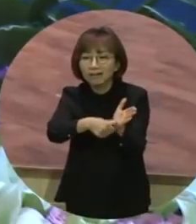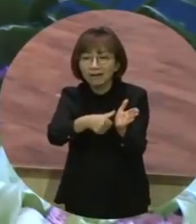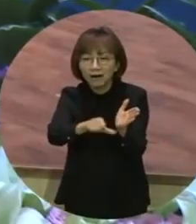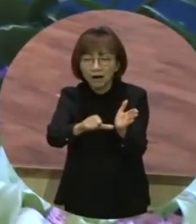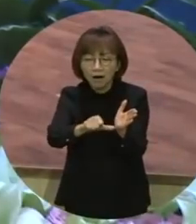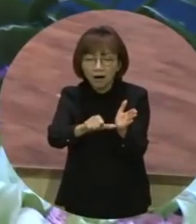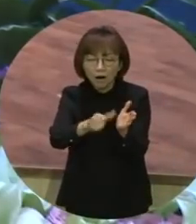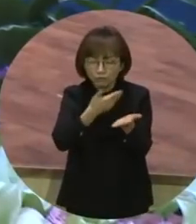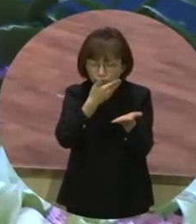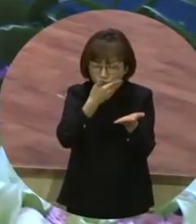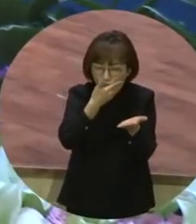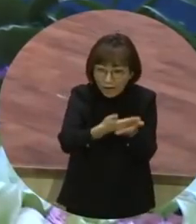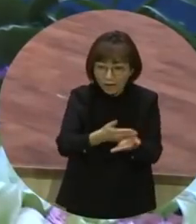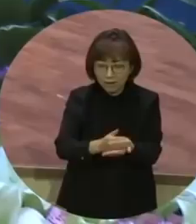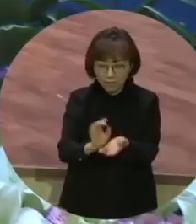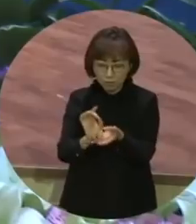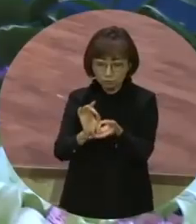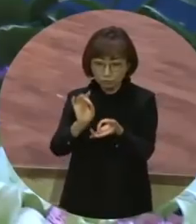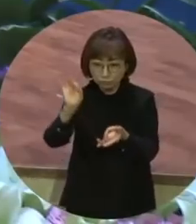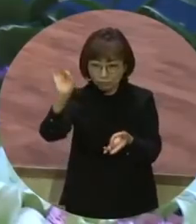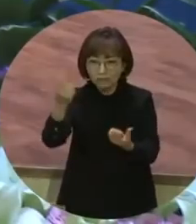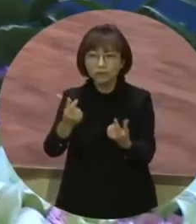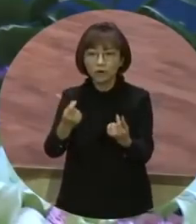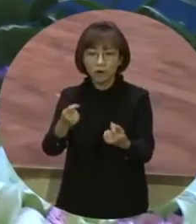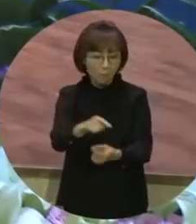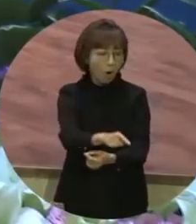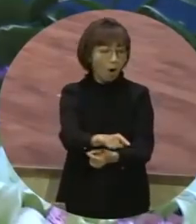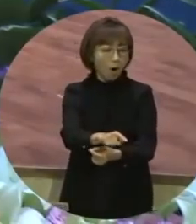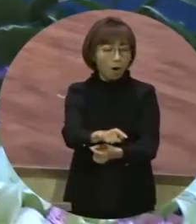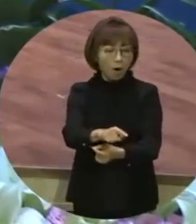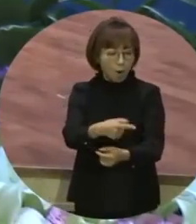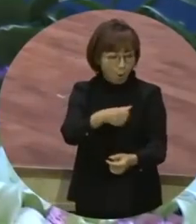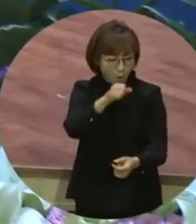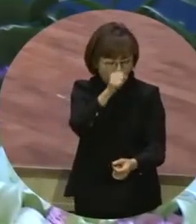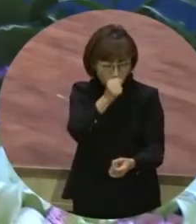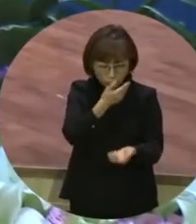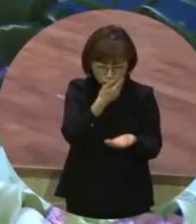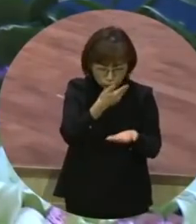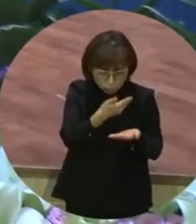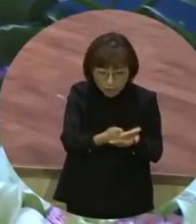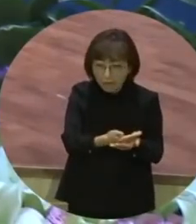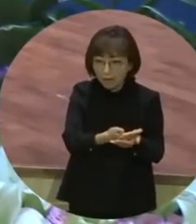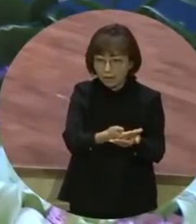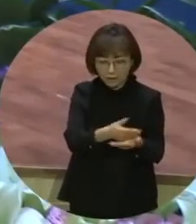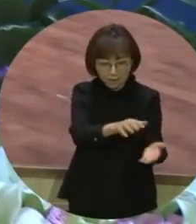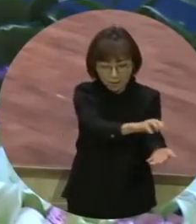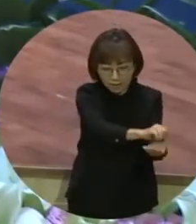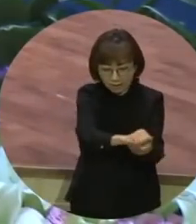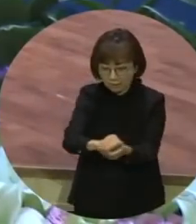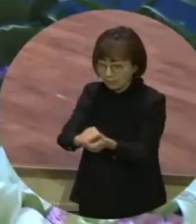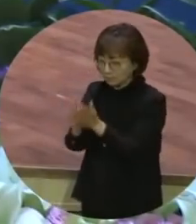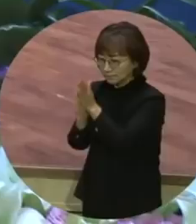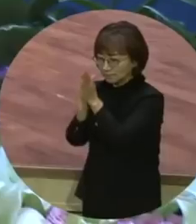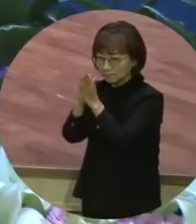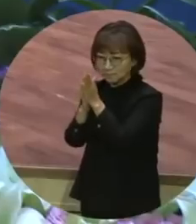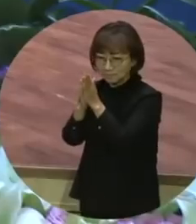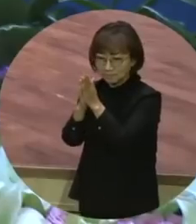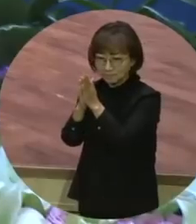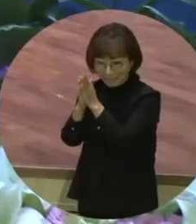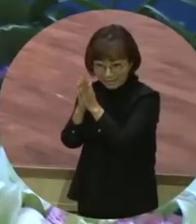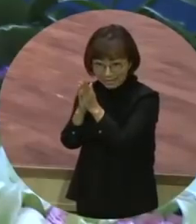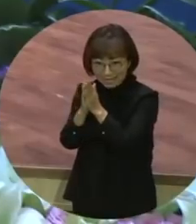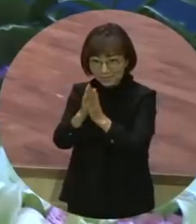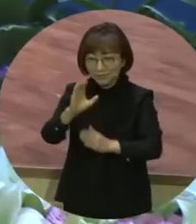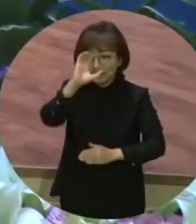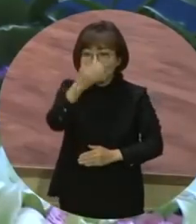유물들을 우상화합니다. 뭐 성인이라 그래가지고 우상화하고, 이 가톨릭은